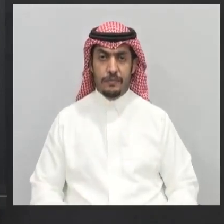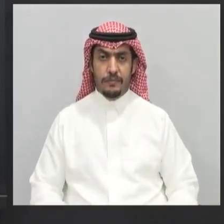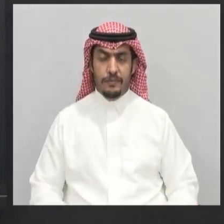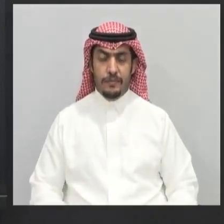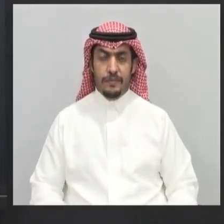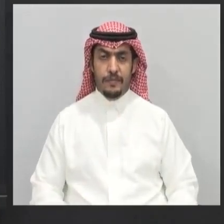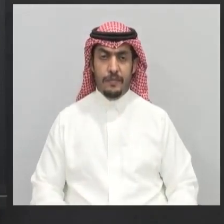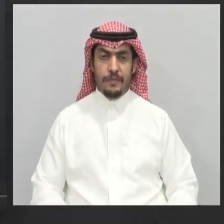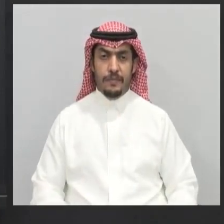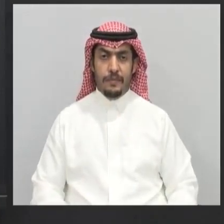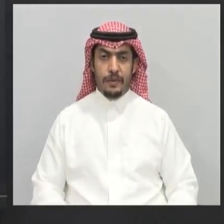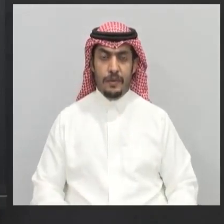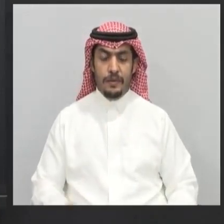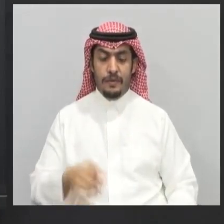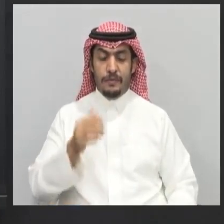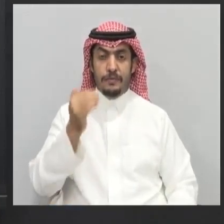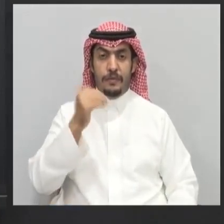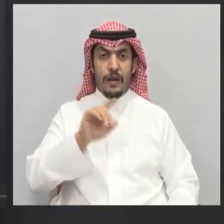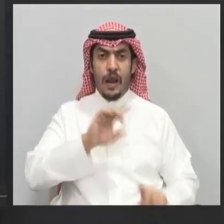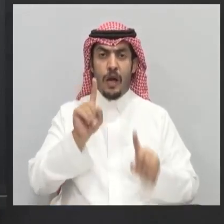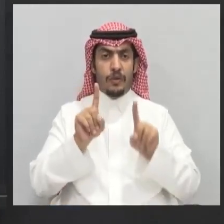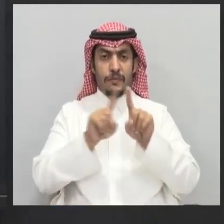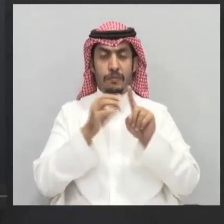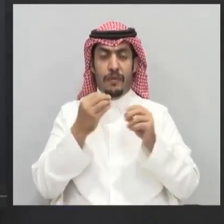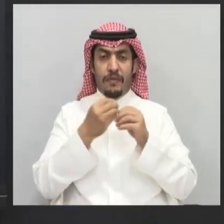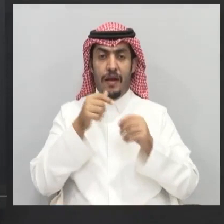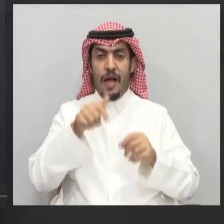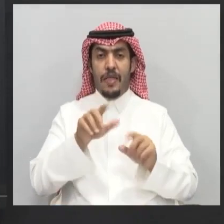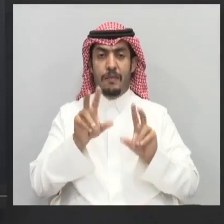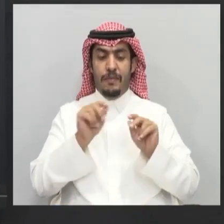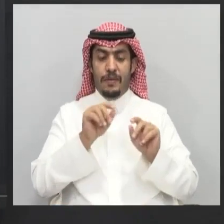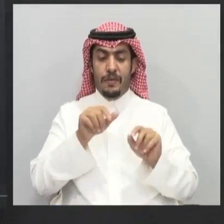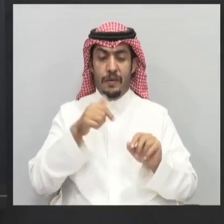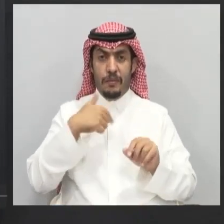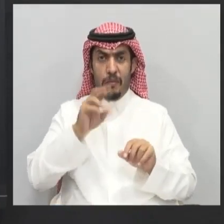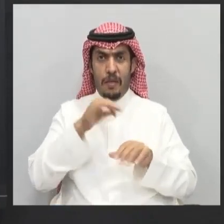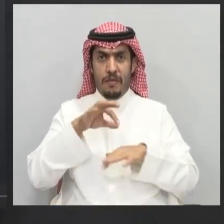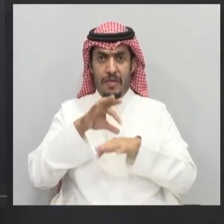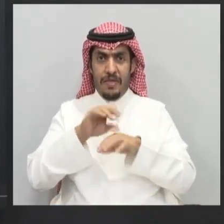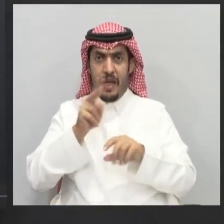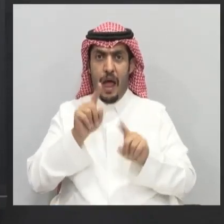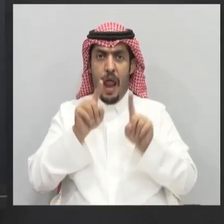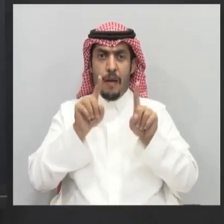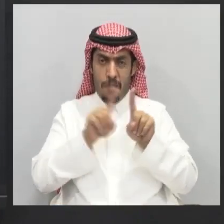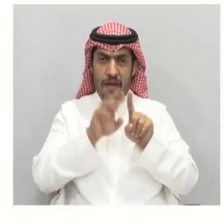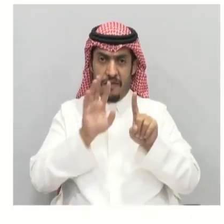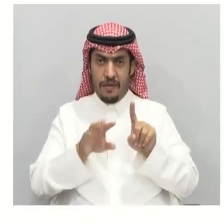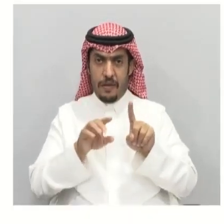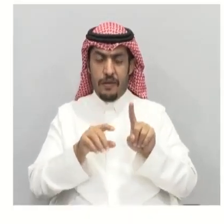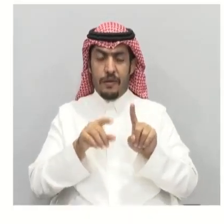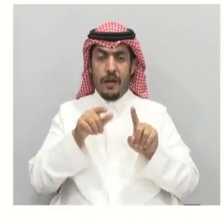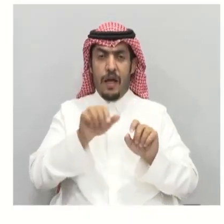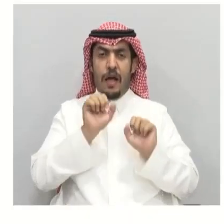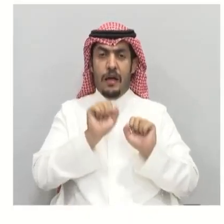وتجعل هذه الصفات خاصه ولا تشرك بها كما في هذا المثال ان يصف مخلوقا بصفات الله تعالى